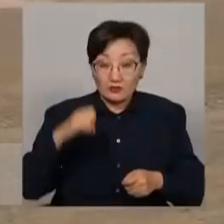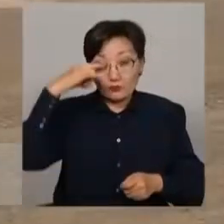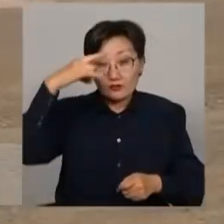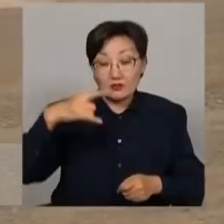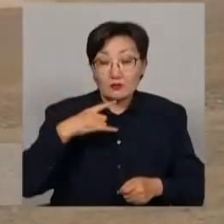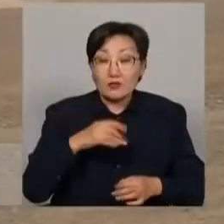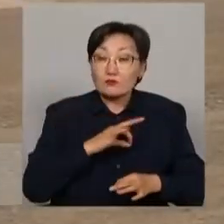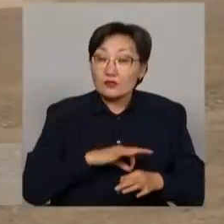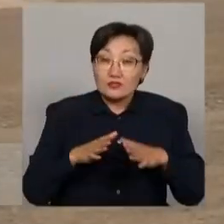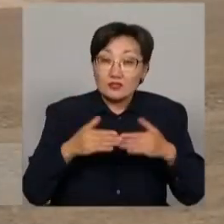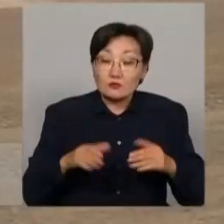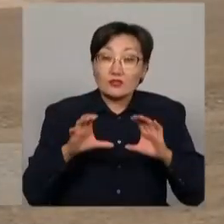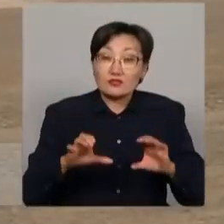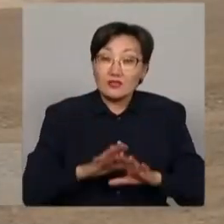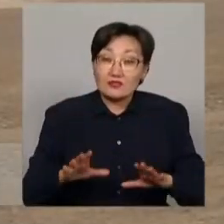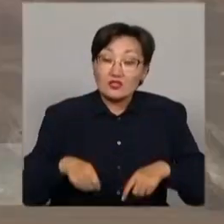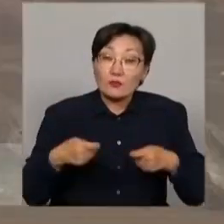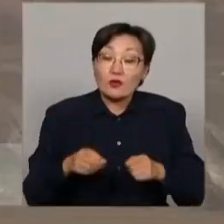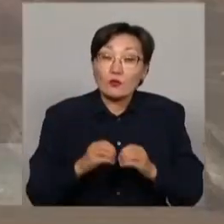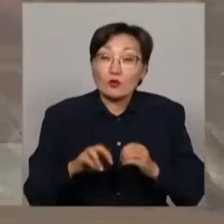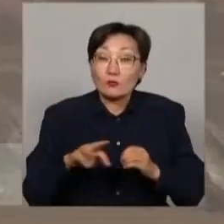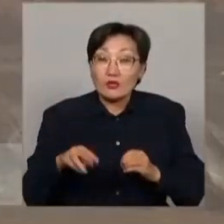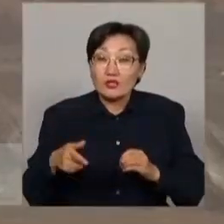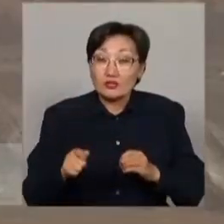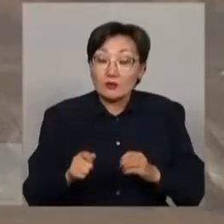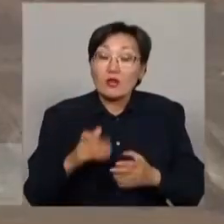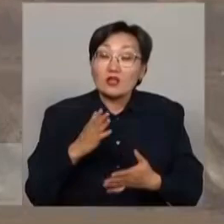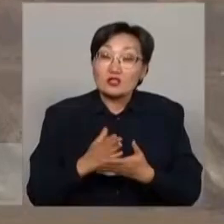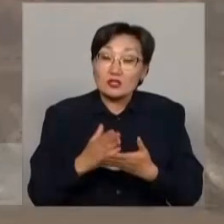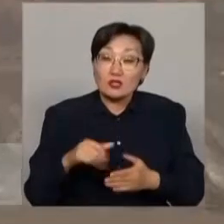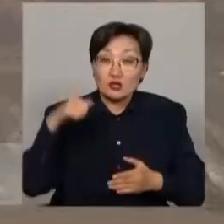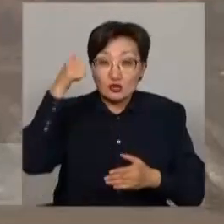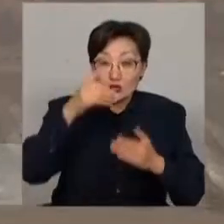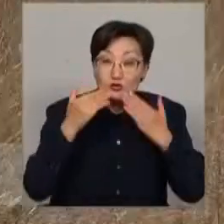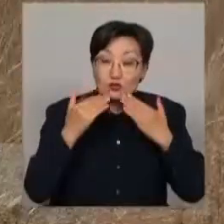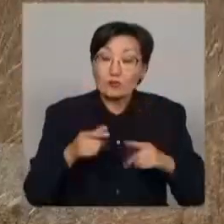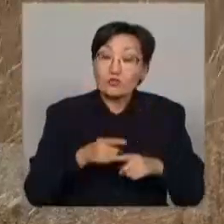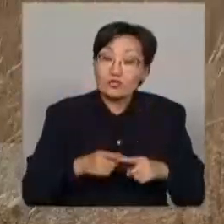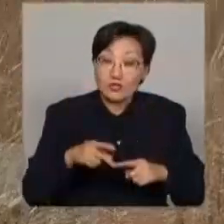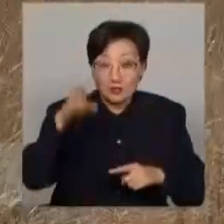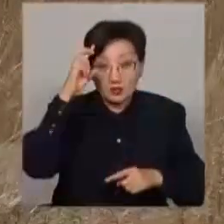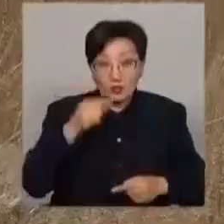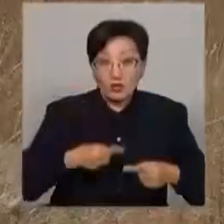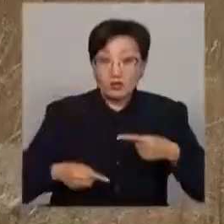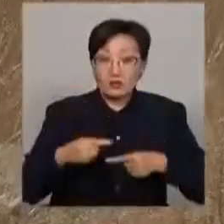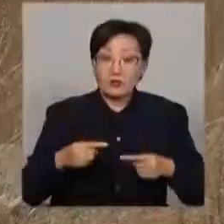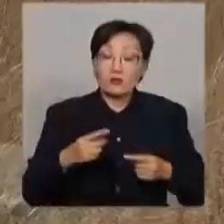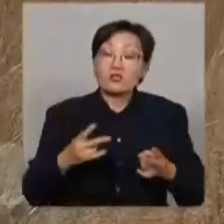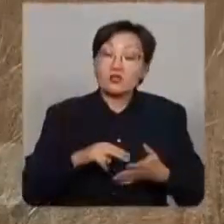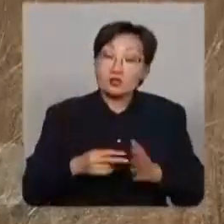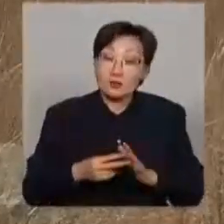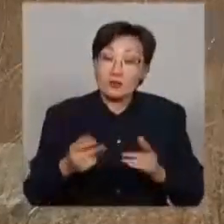Қазақстанда игерілмеген не заңсыз берілген 10 миллион гектар жердің барын айтып, жыл соңына дейін соның жартысын мемлекетке қайтарып алу